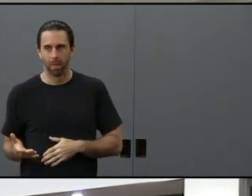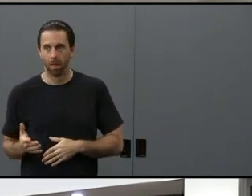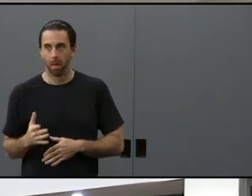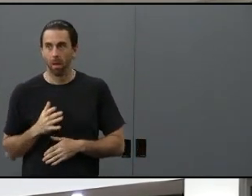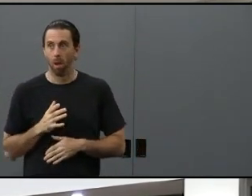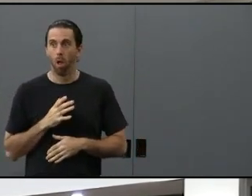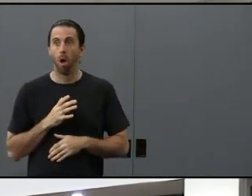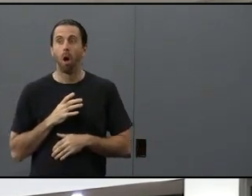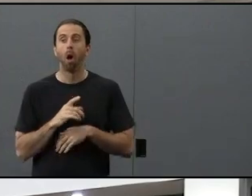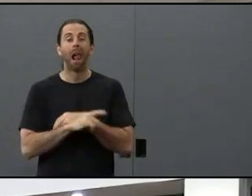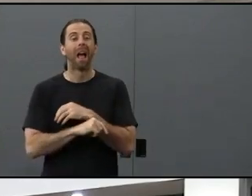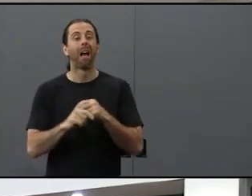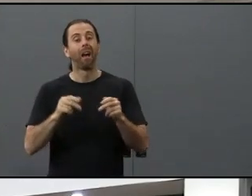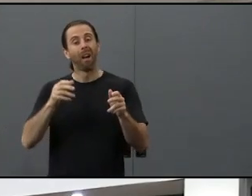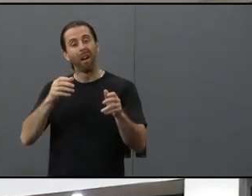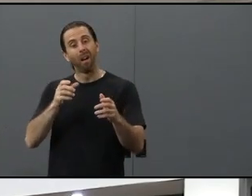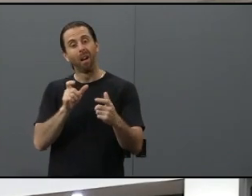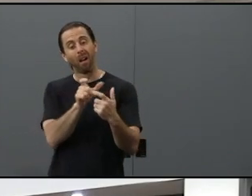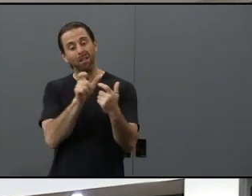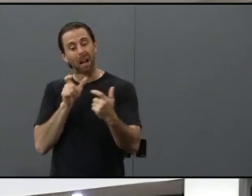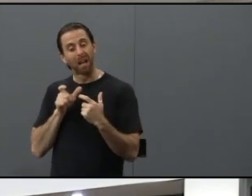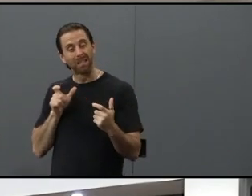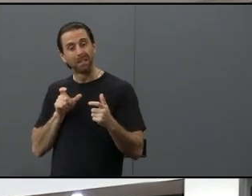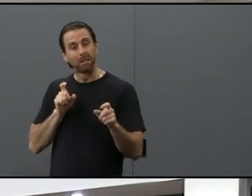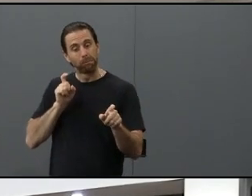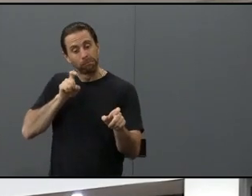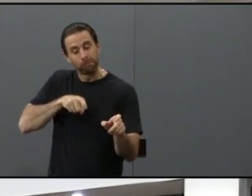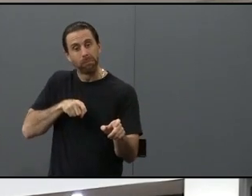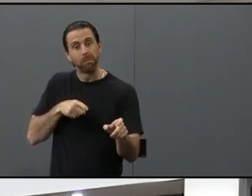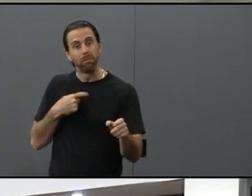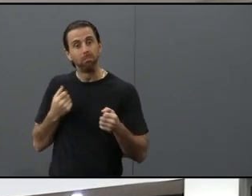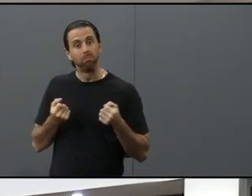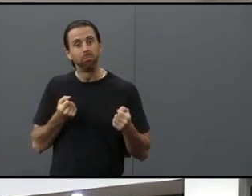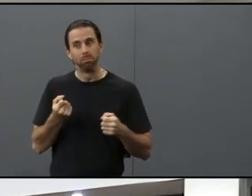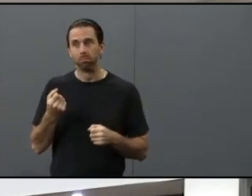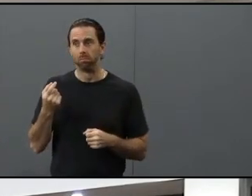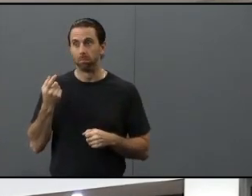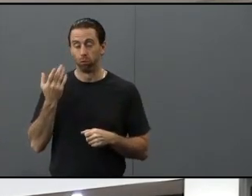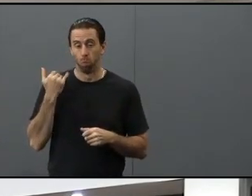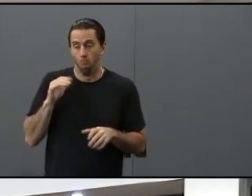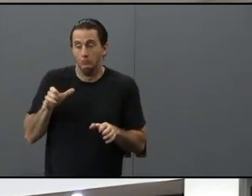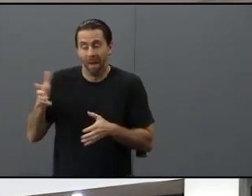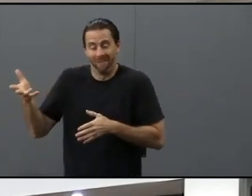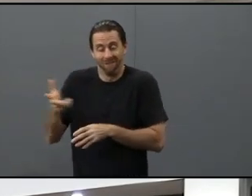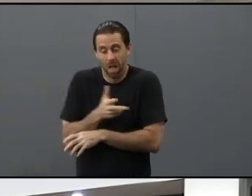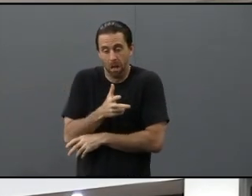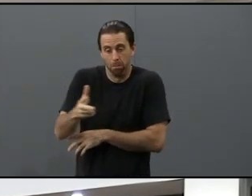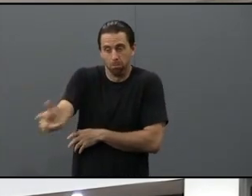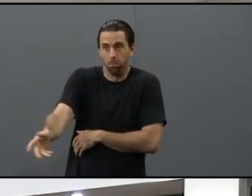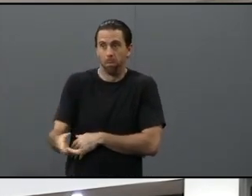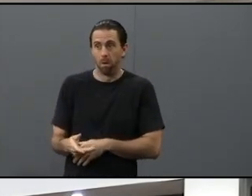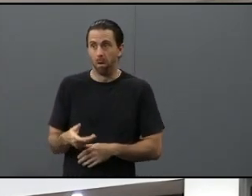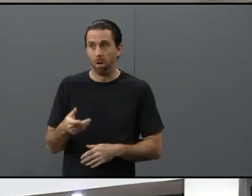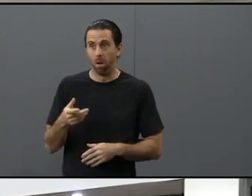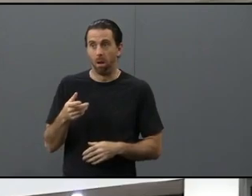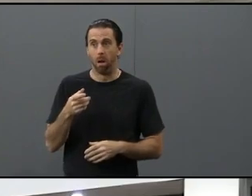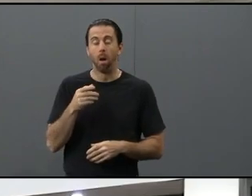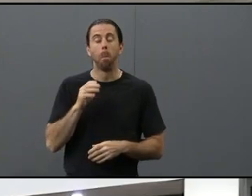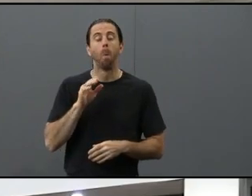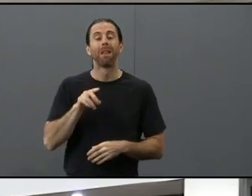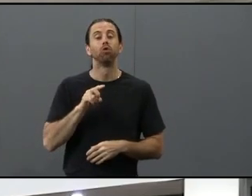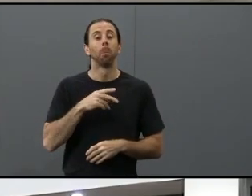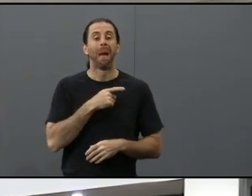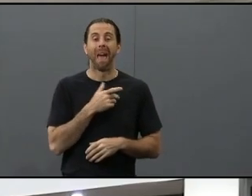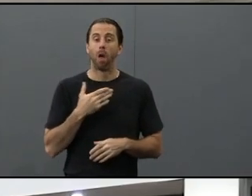train deux camions 53 pieds derrière l'autre je leuri parlé la semaine passée je sais pas comment ils font ils sont depuis monté duum dans